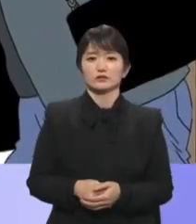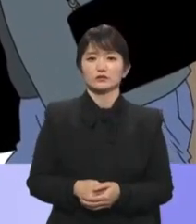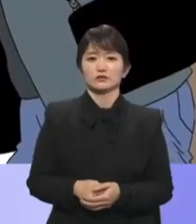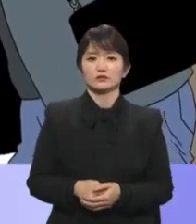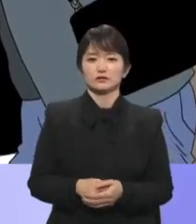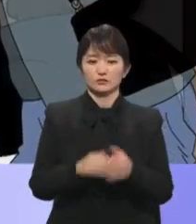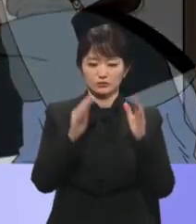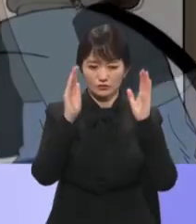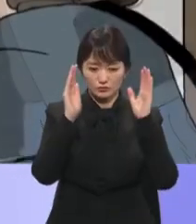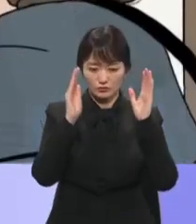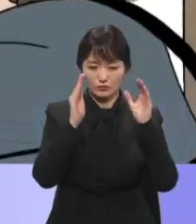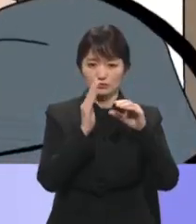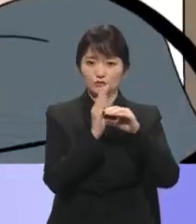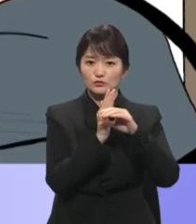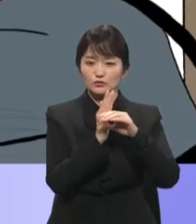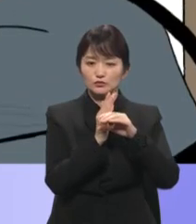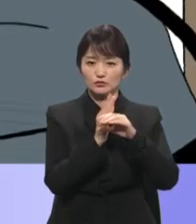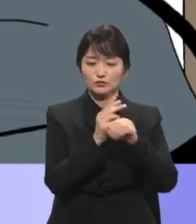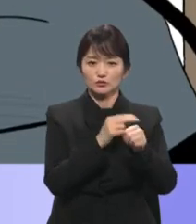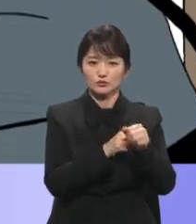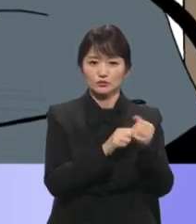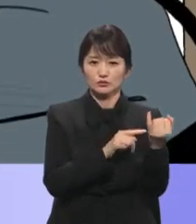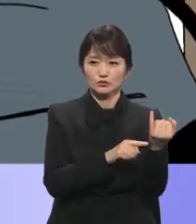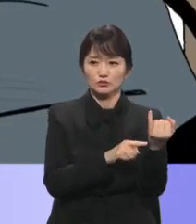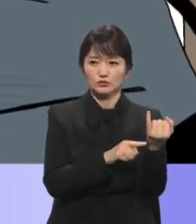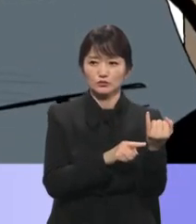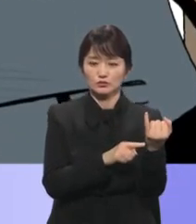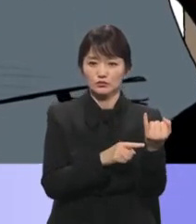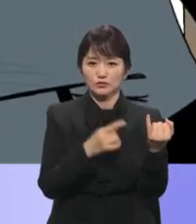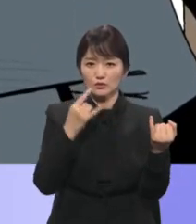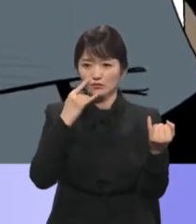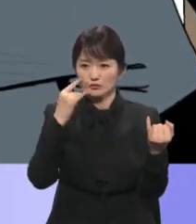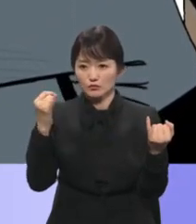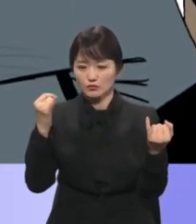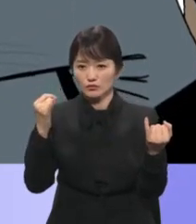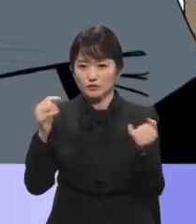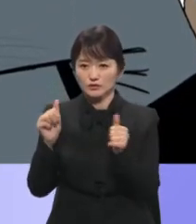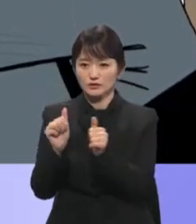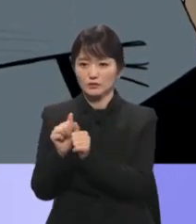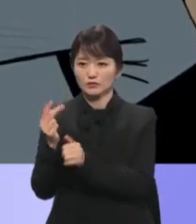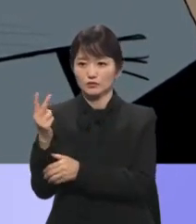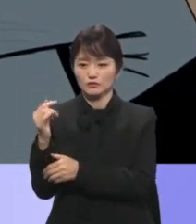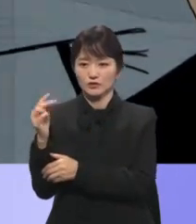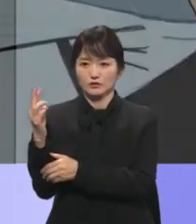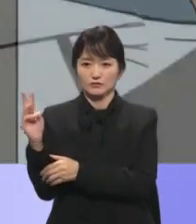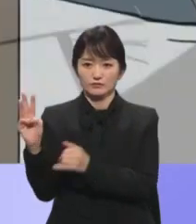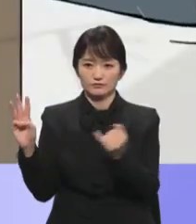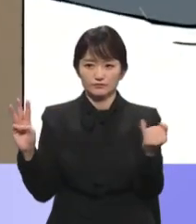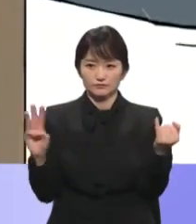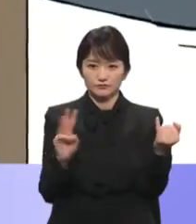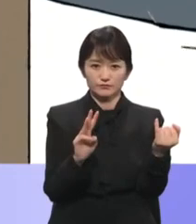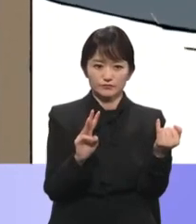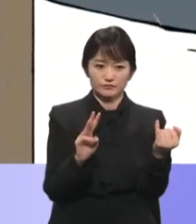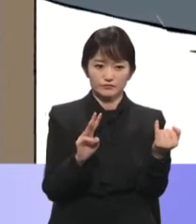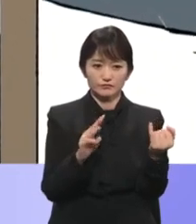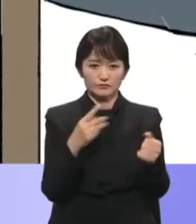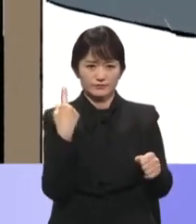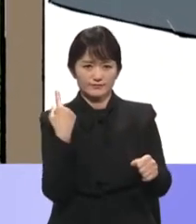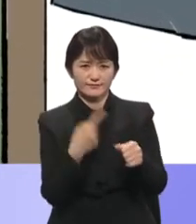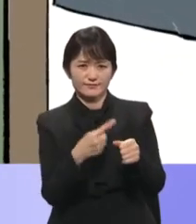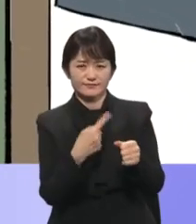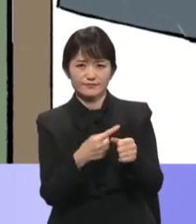하고 있는 교사에게 혼자 들어간 것도 아니고요 남성 두 명을 대동해서 함께 같이 들어가서 교사에게 이렇게 욕설을